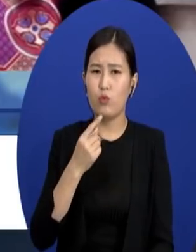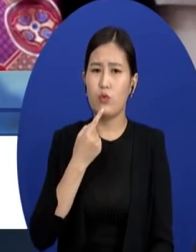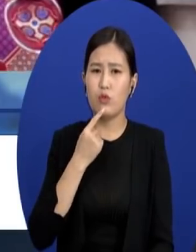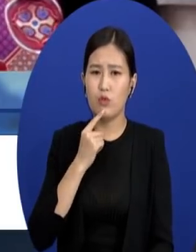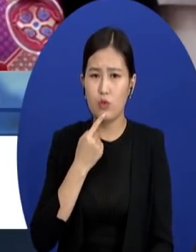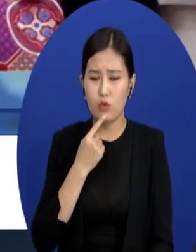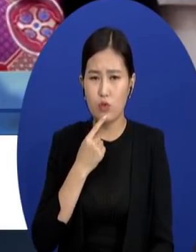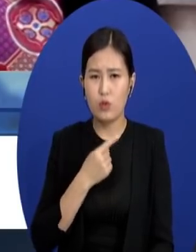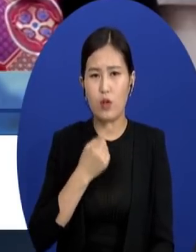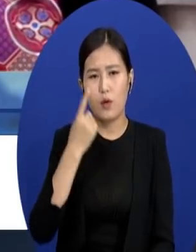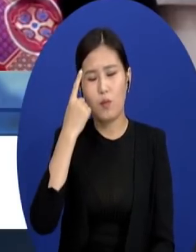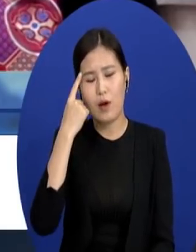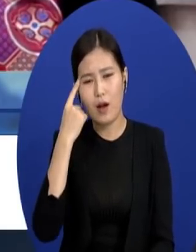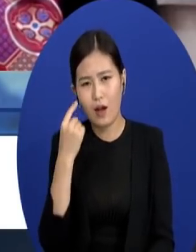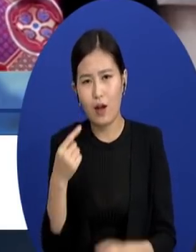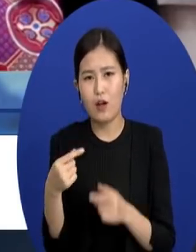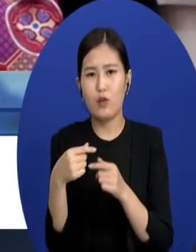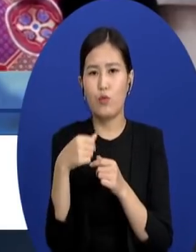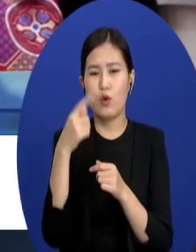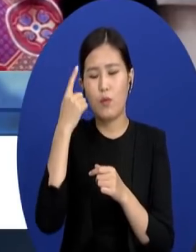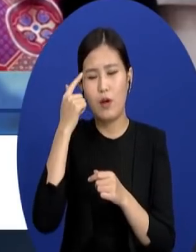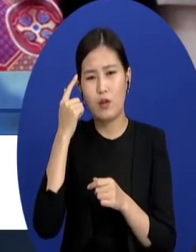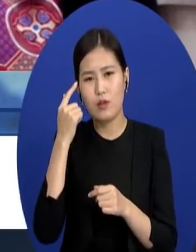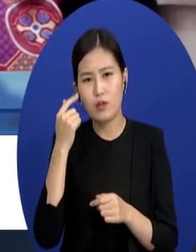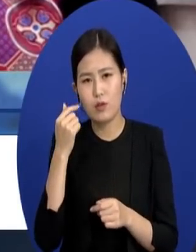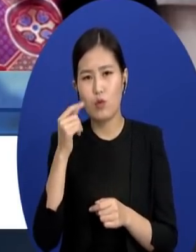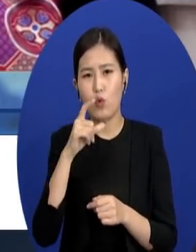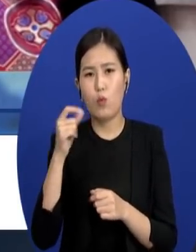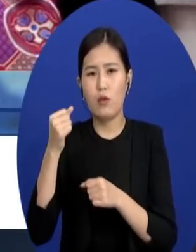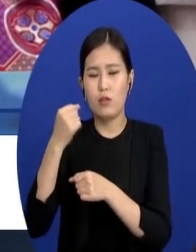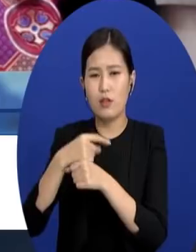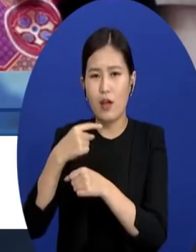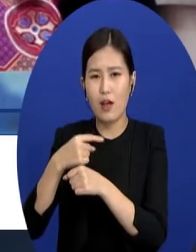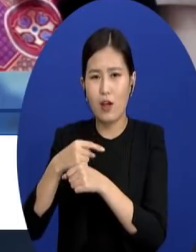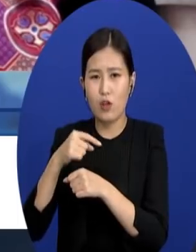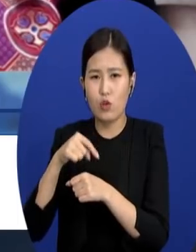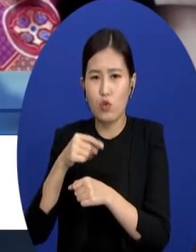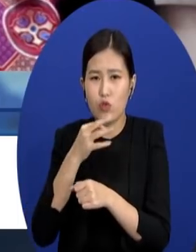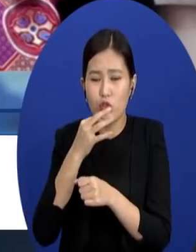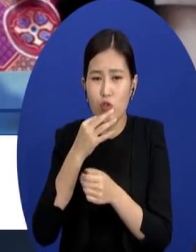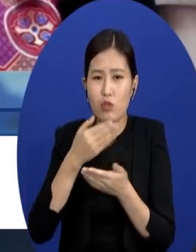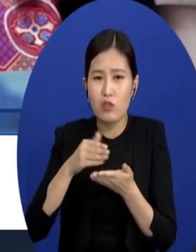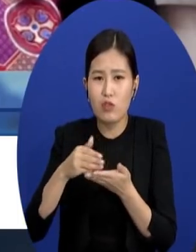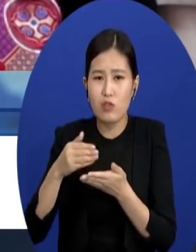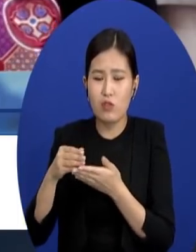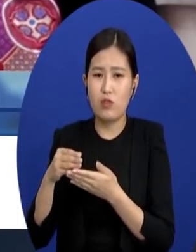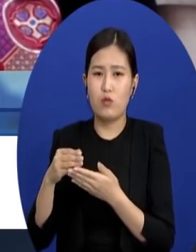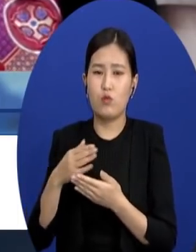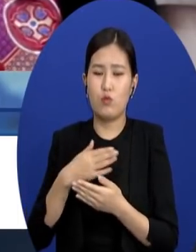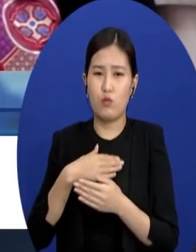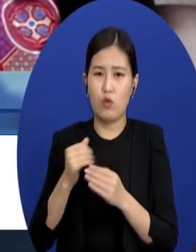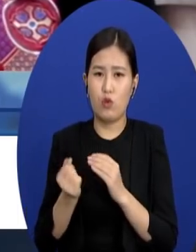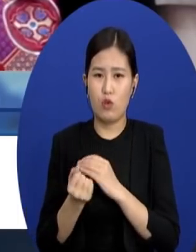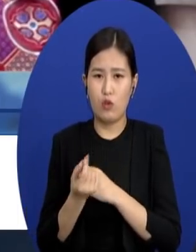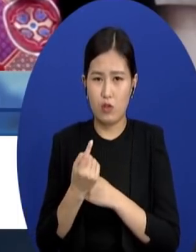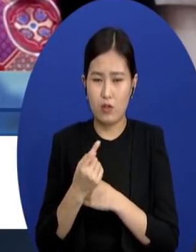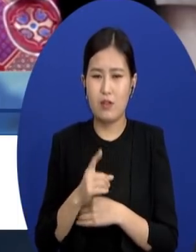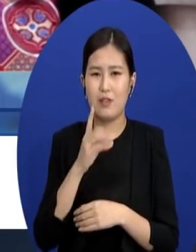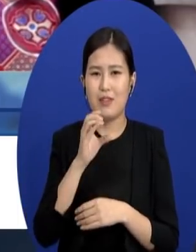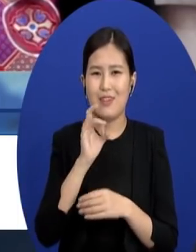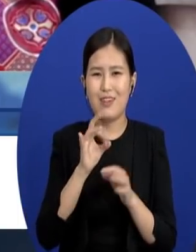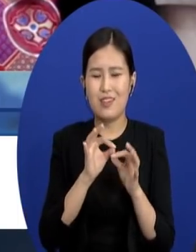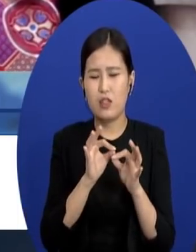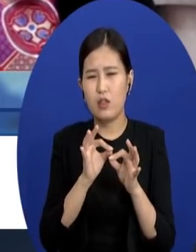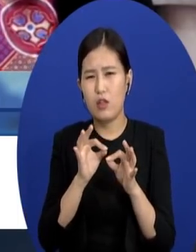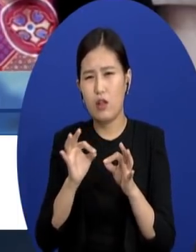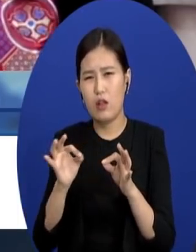өдрөө орлого олдог, өдөртөө цахиалгаа аваад өдөртөө борлуулалтаа хийдэг хүмүүсийн үед одоо бүхэн сар гарамгийн зөвсөлт